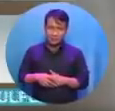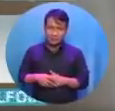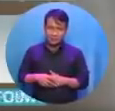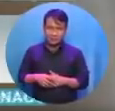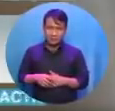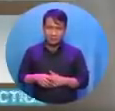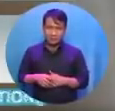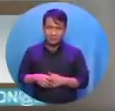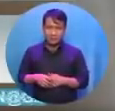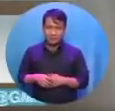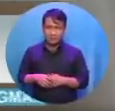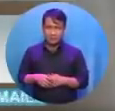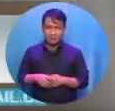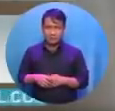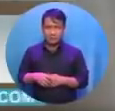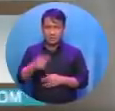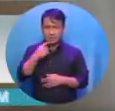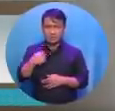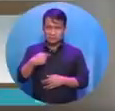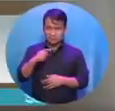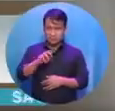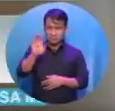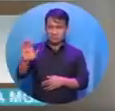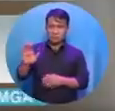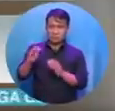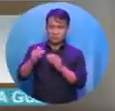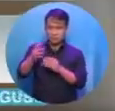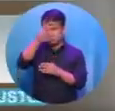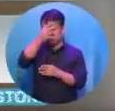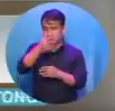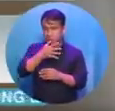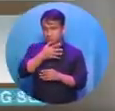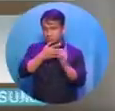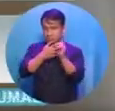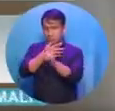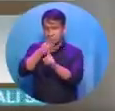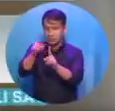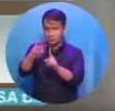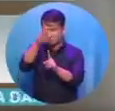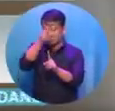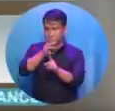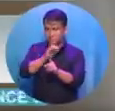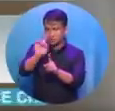okay, so nakumplanta nyo po ito pong magulang ni Betka.